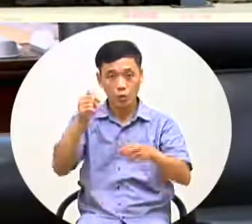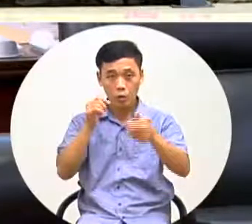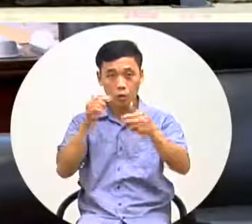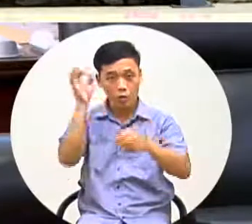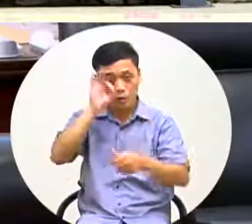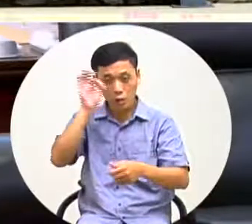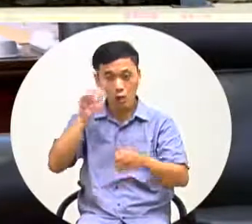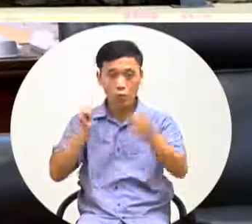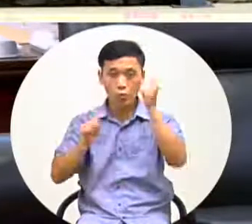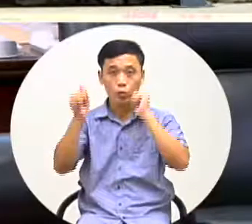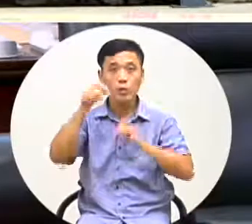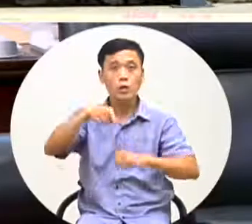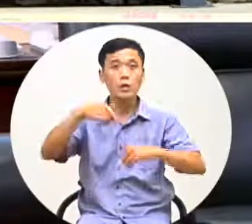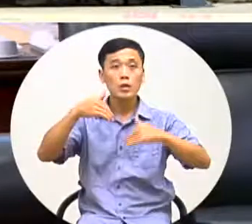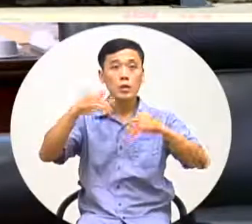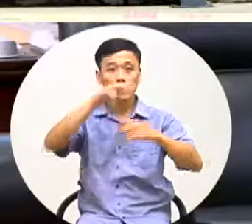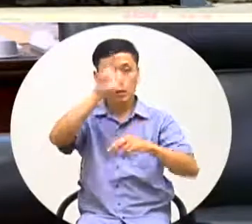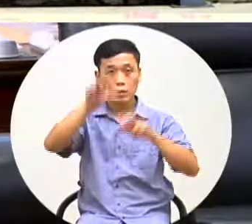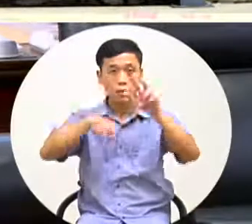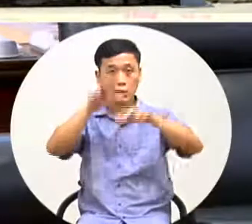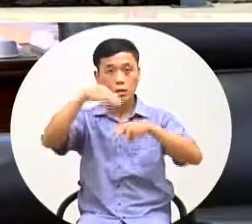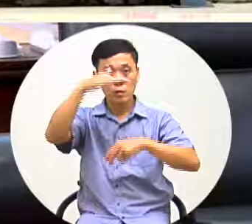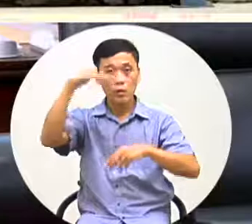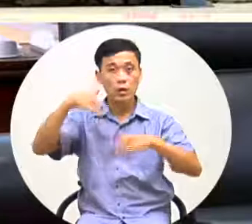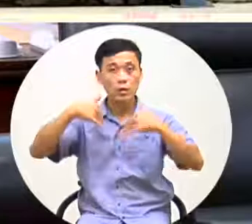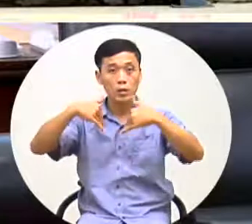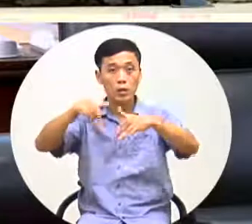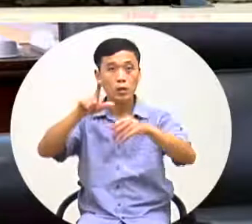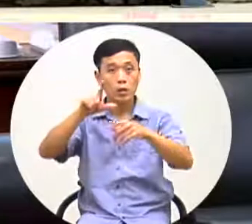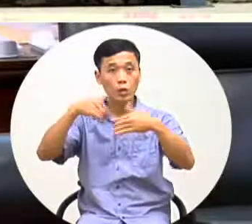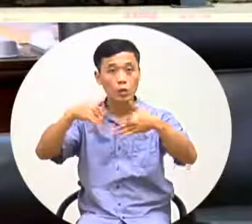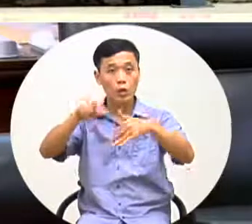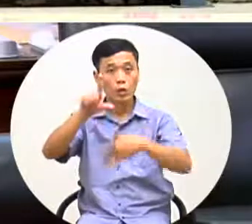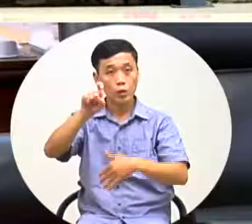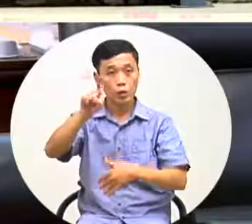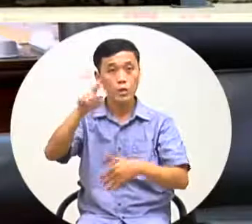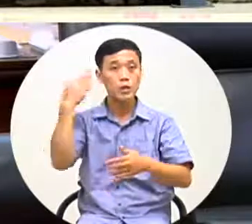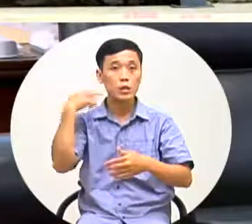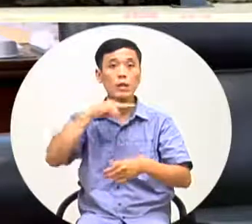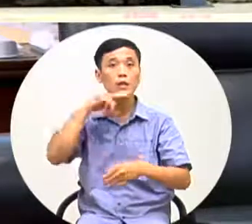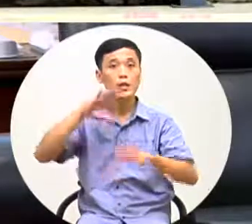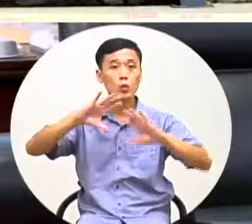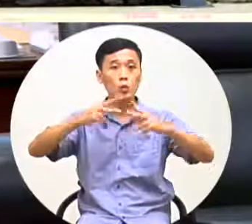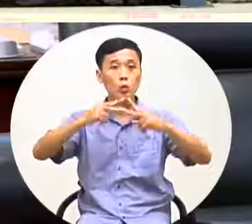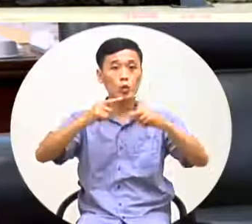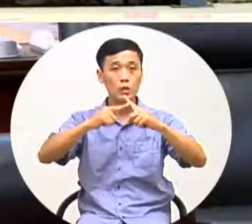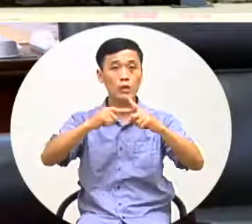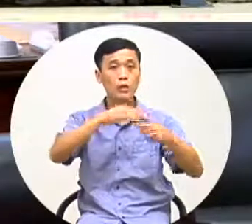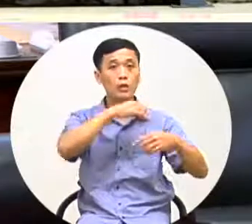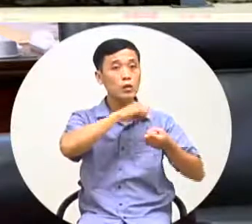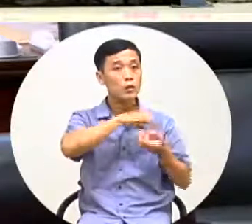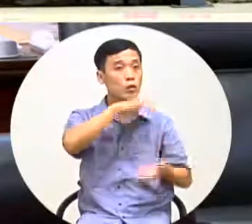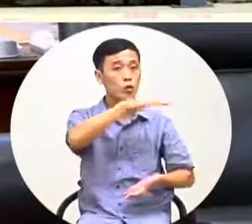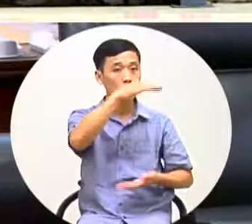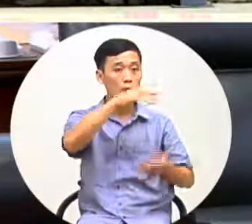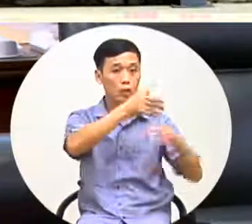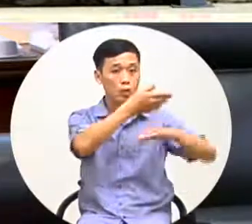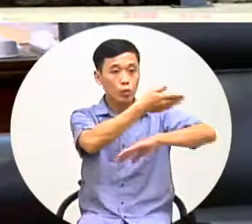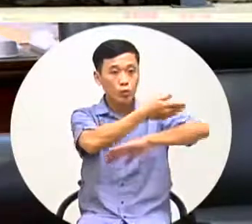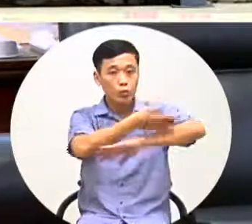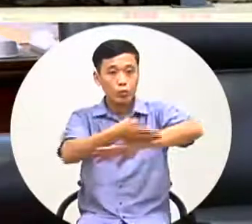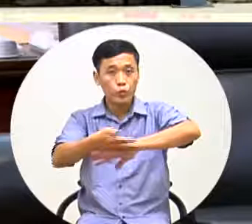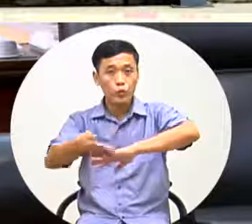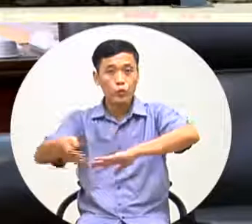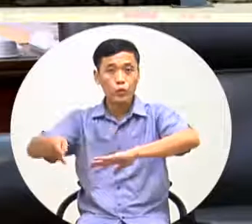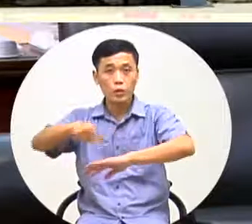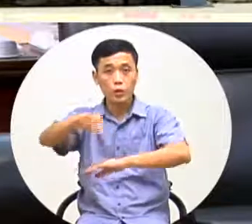蛮特殊的了，早期是由英国人在那边。好，因为从寿山那边流下来的水，然后那边前面有一个细湖，好，较早